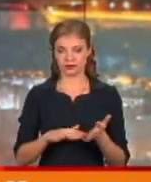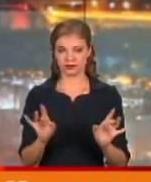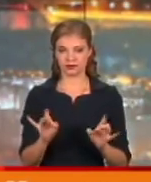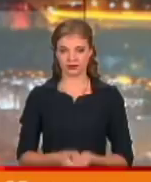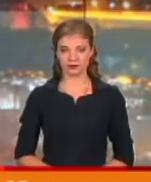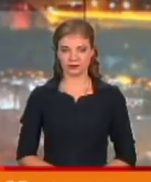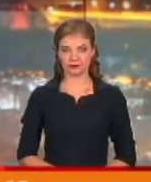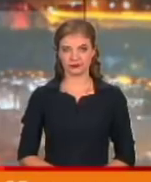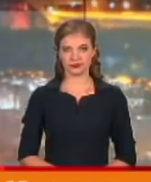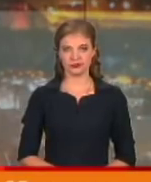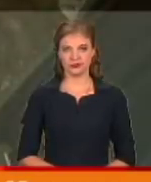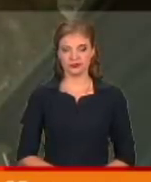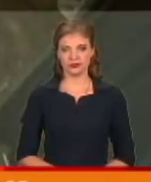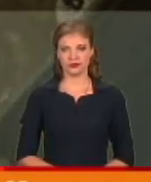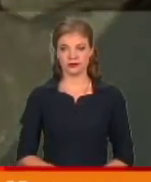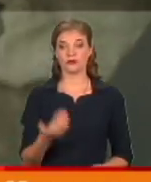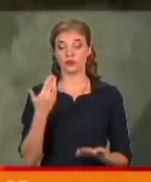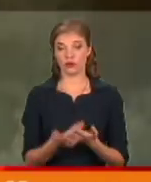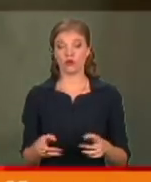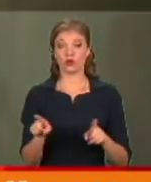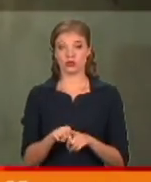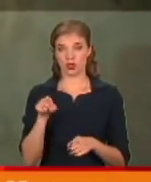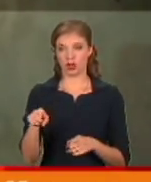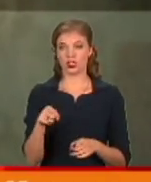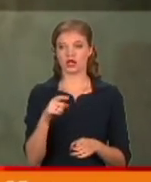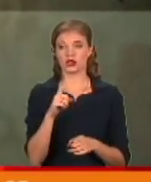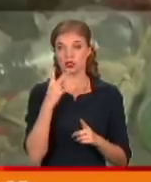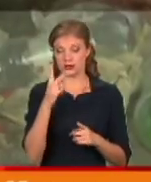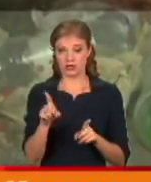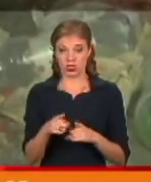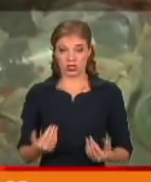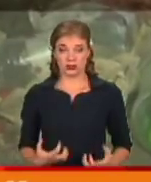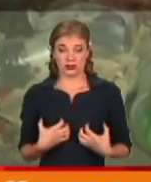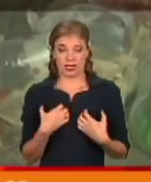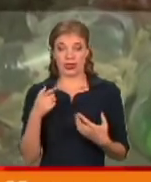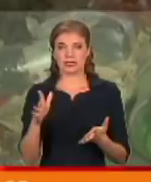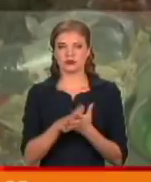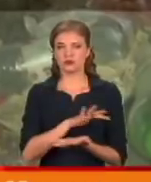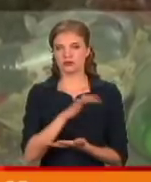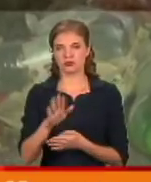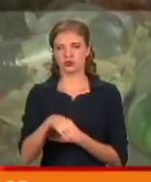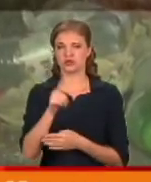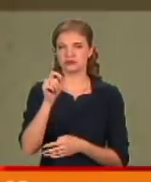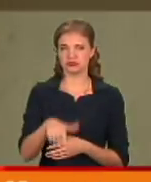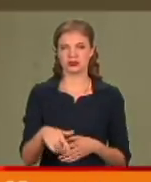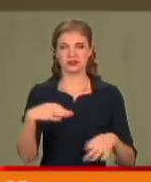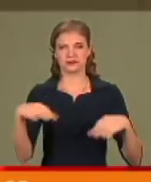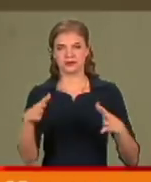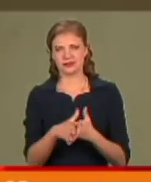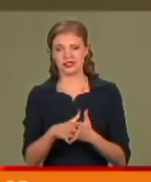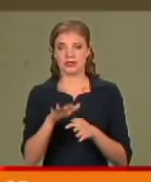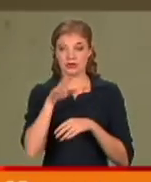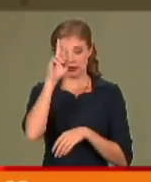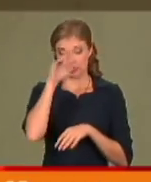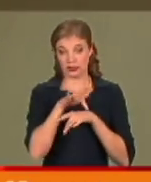Лерш, докладніше. Ти от так живе вже в такому страхітті. Купа мотлуху, порожні пляшки, сміттєві пакети й